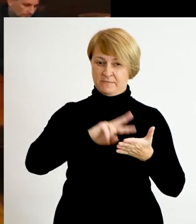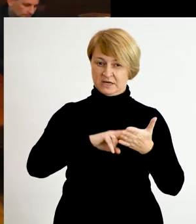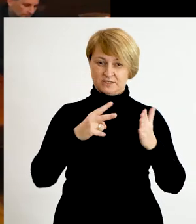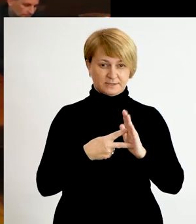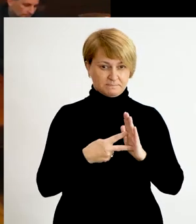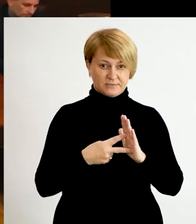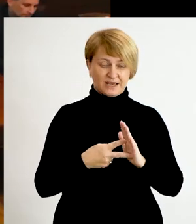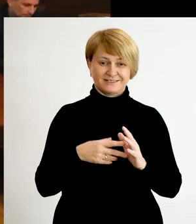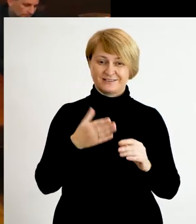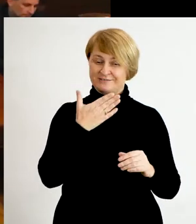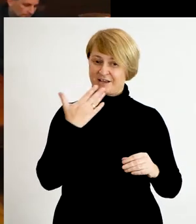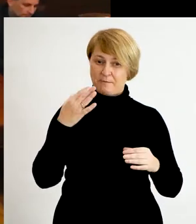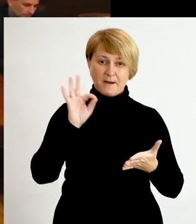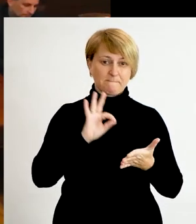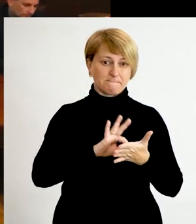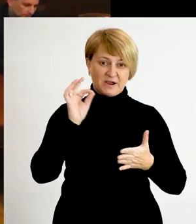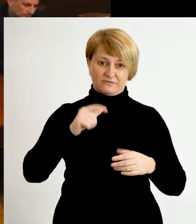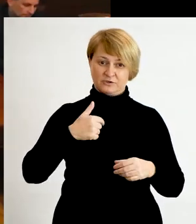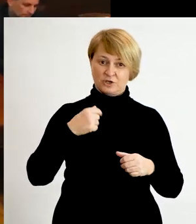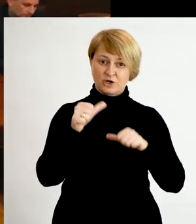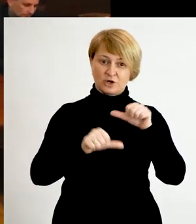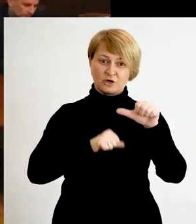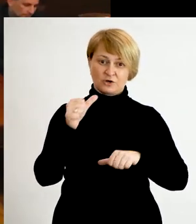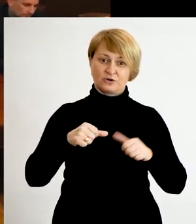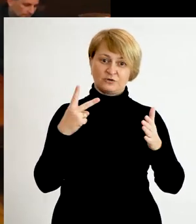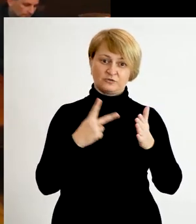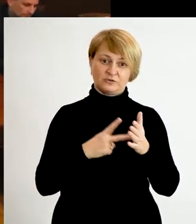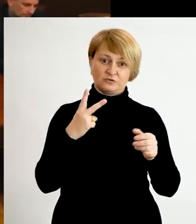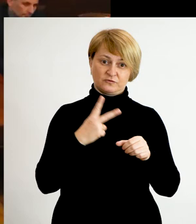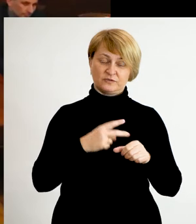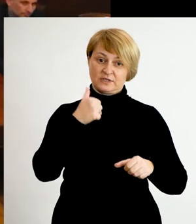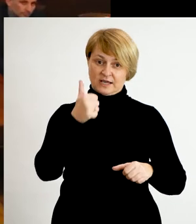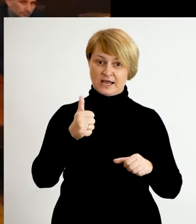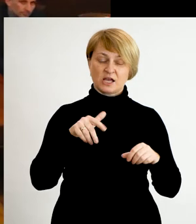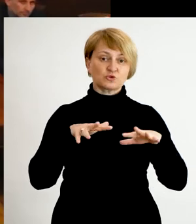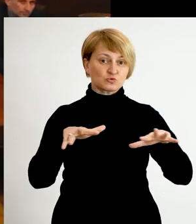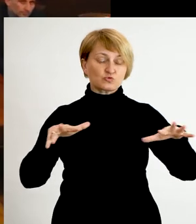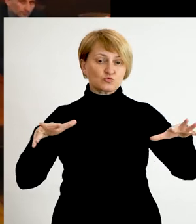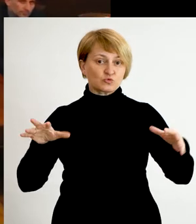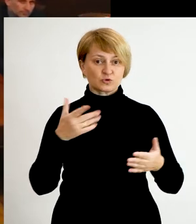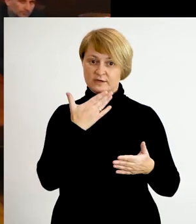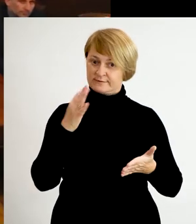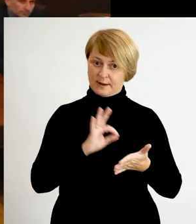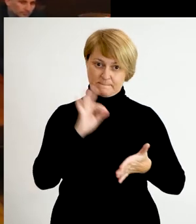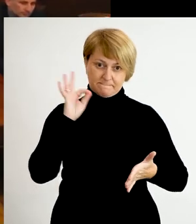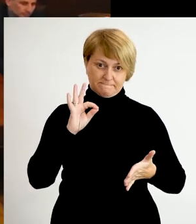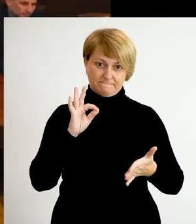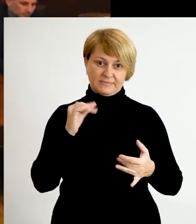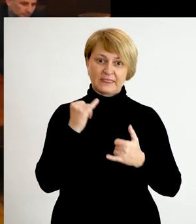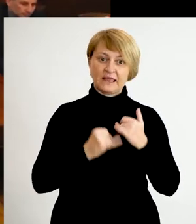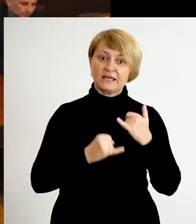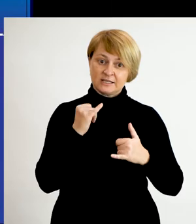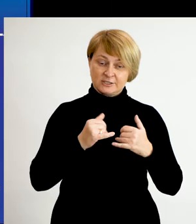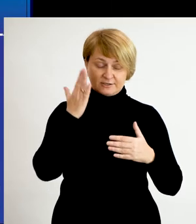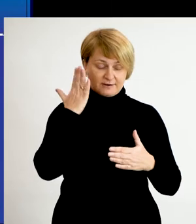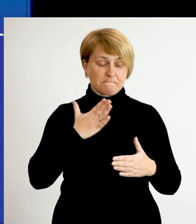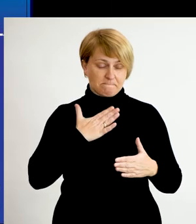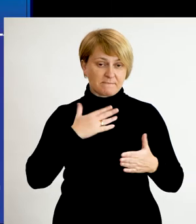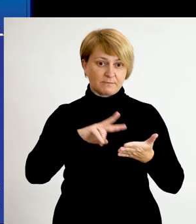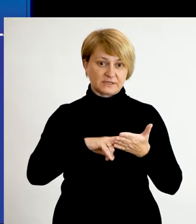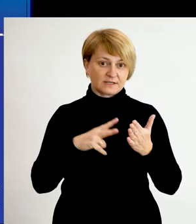ambitne plany, kiedy niepewność co do roku 2021 jest duża, nawet przy założeniu, że dotrze do